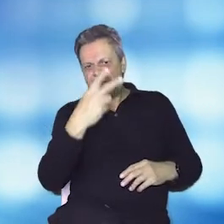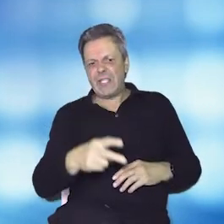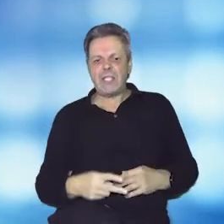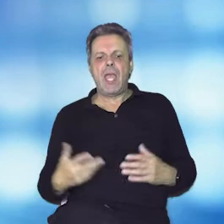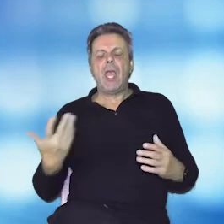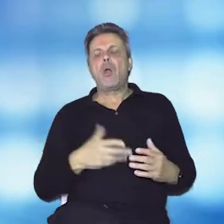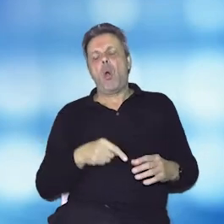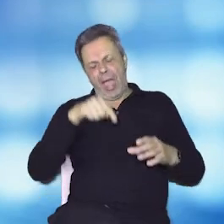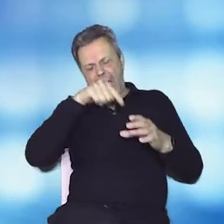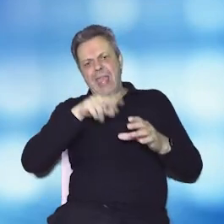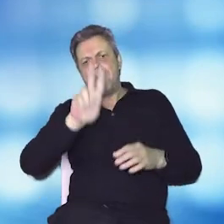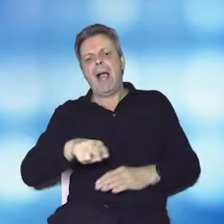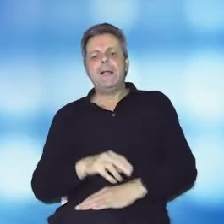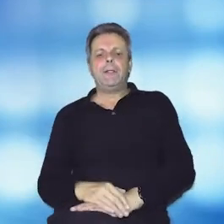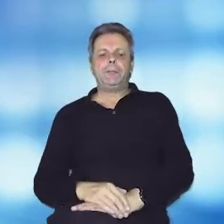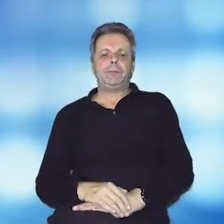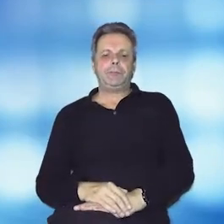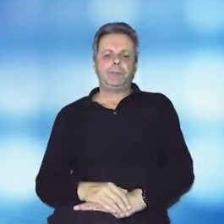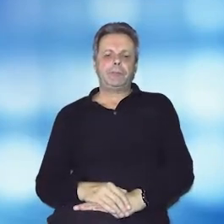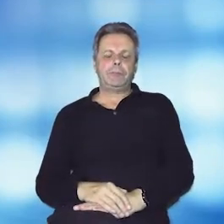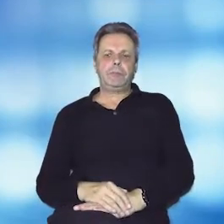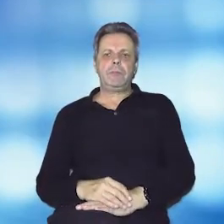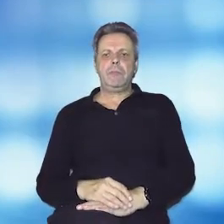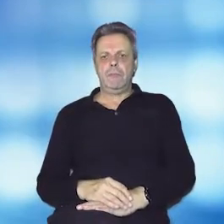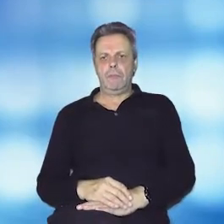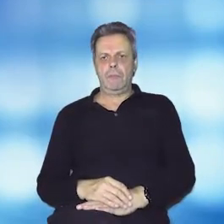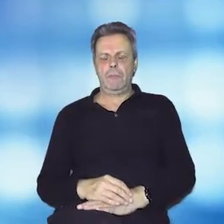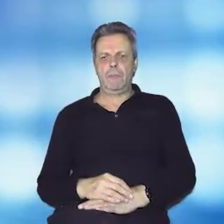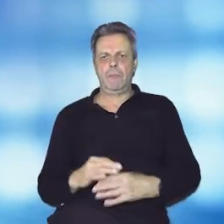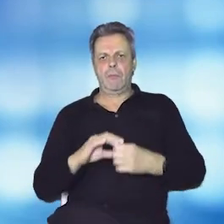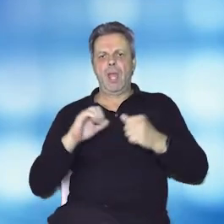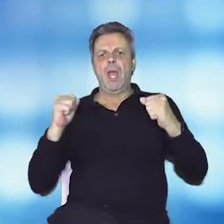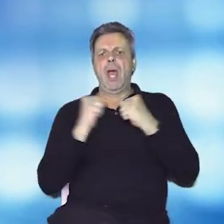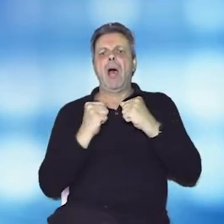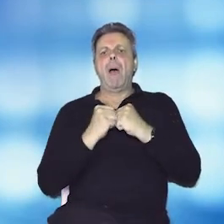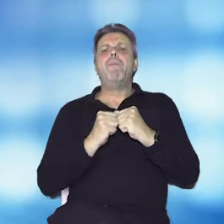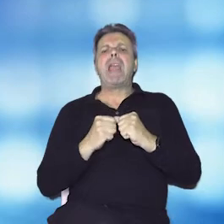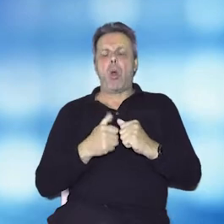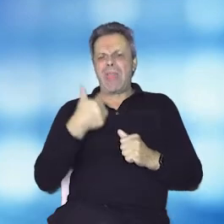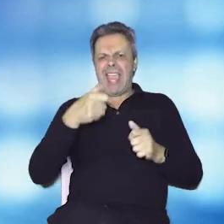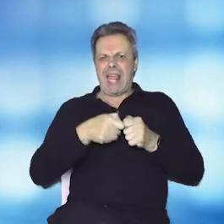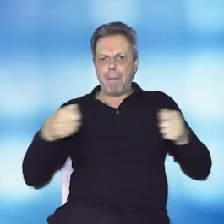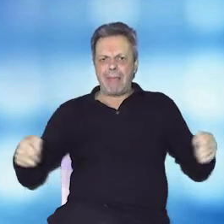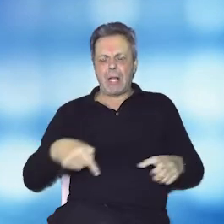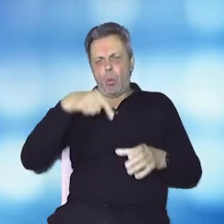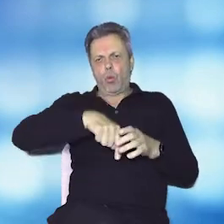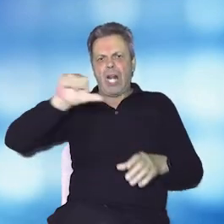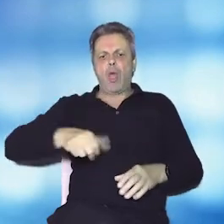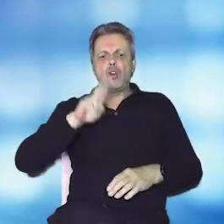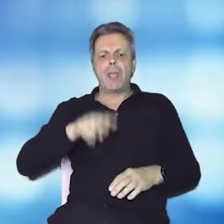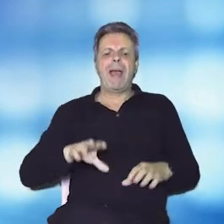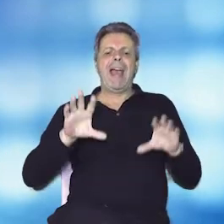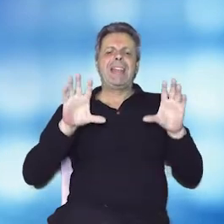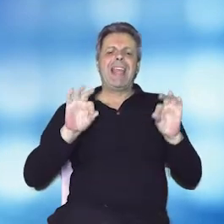koja se sastoji od armiranog betona, otprilike jednog metra debeljine, i unutra još ima